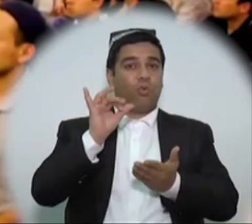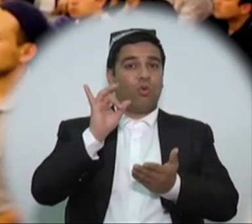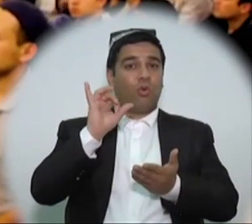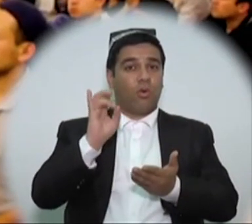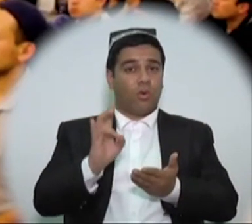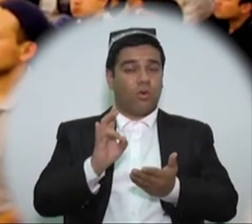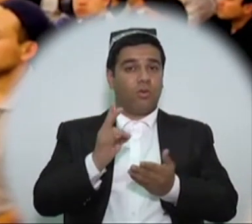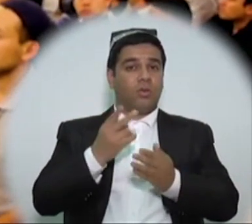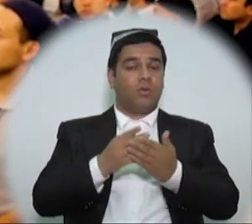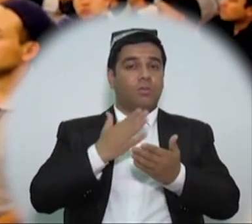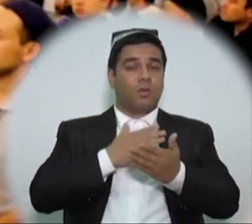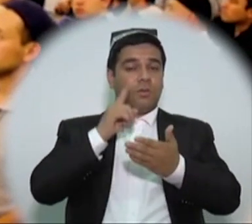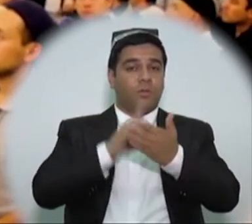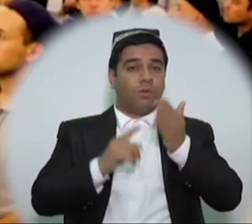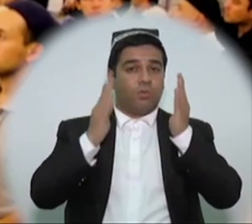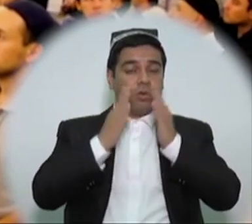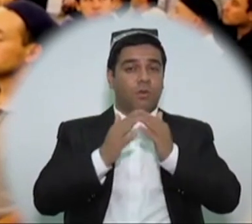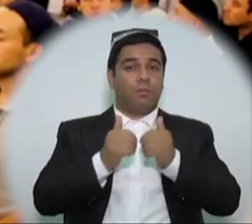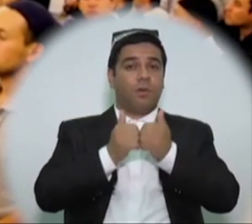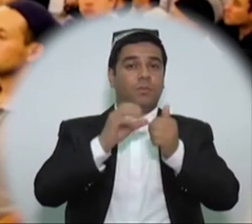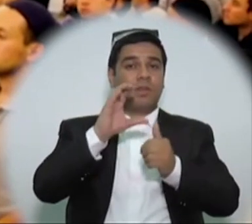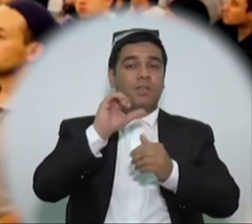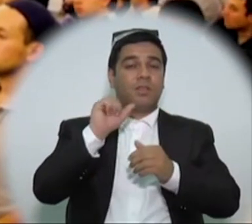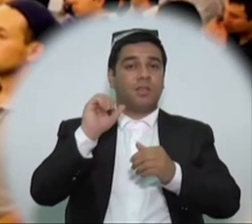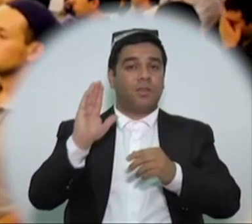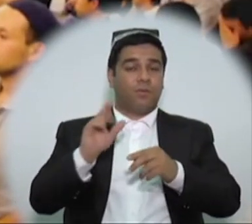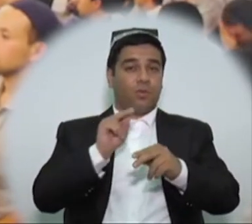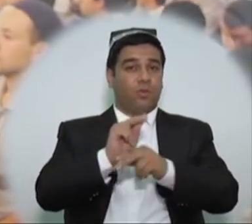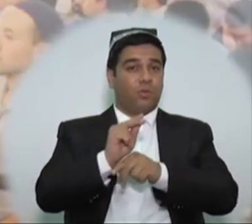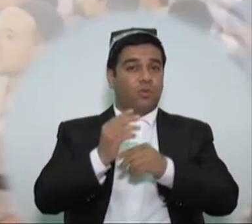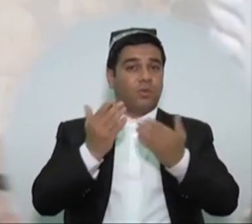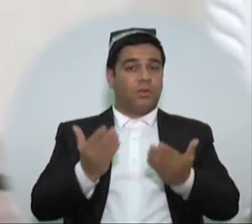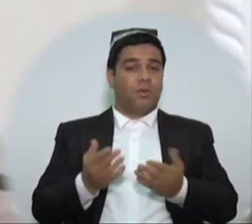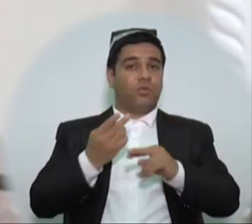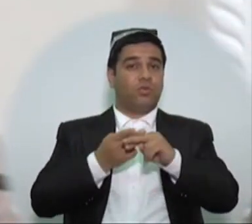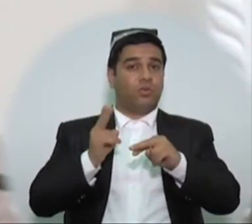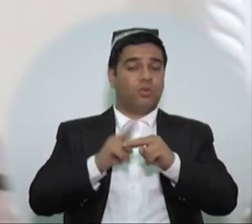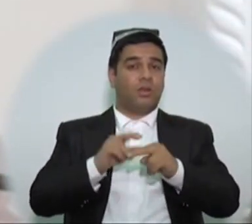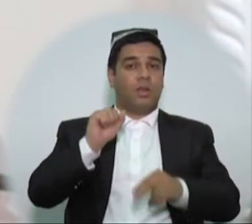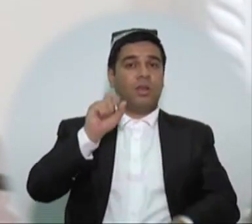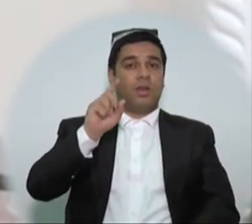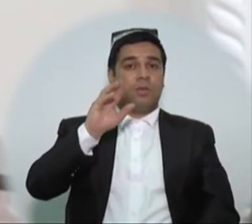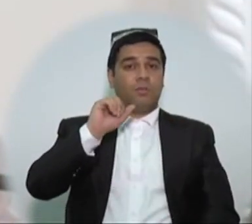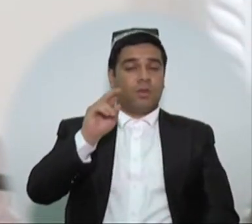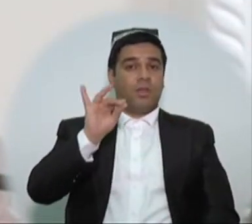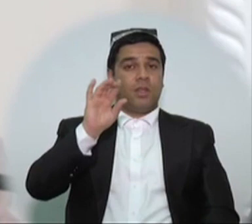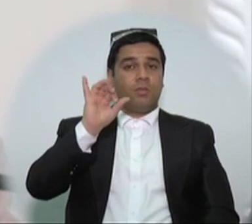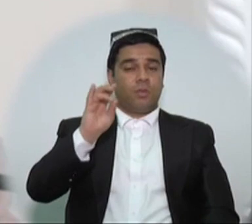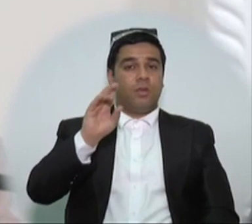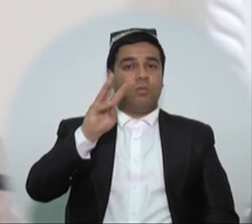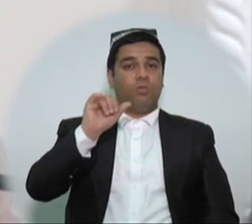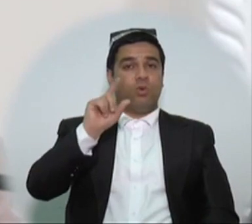ta'sirida Rasulullohning sunnatlarining ta'sir ostida bo'ldi. O'sha Ahmad ibn Muhammad Xorazmiy